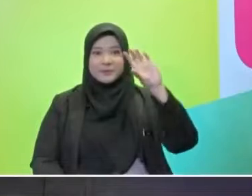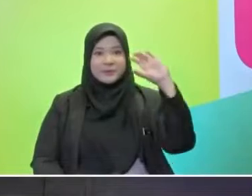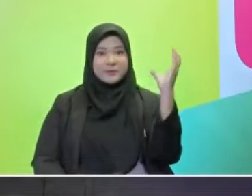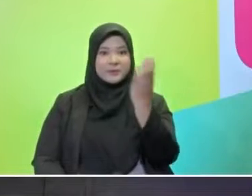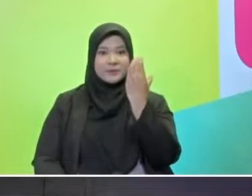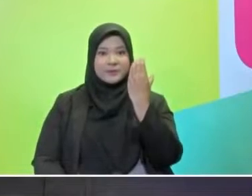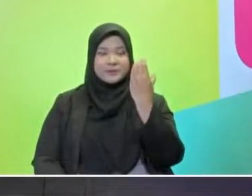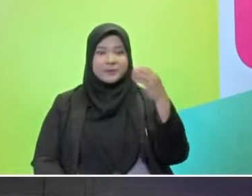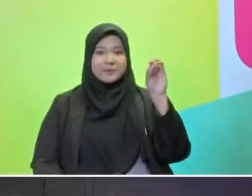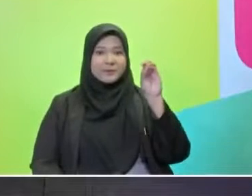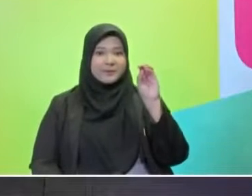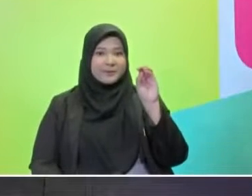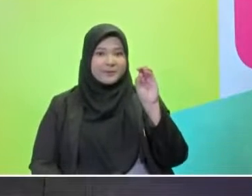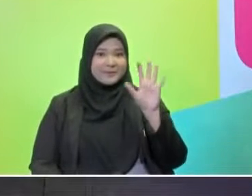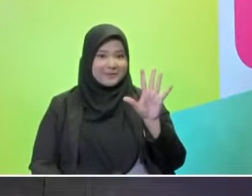Christmas, Hari